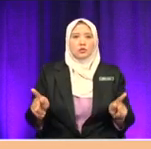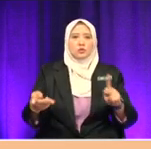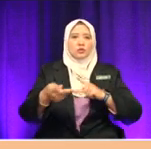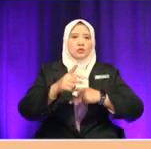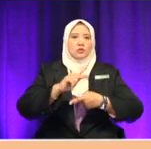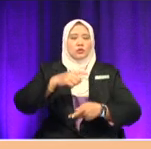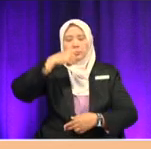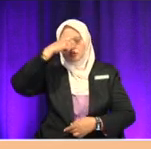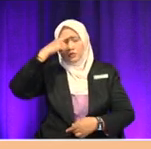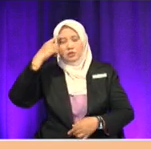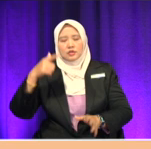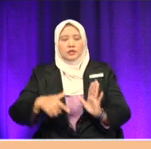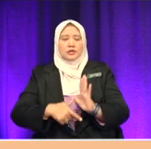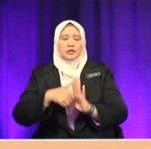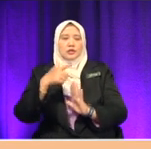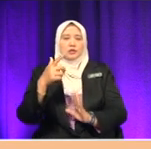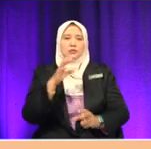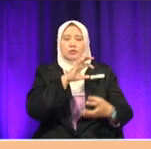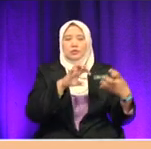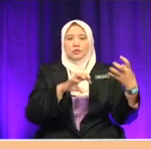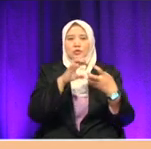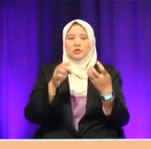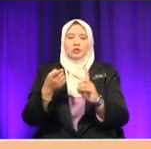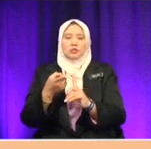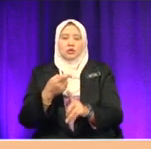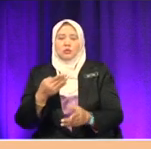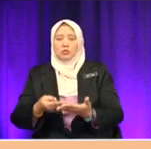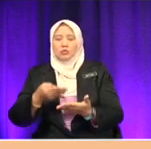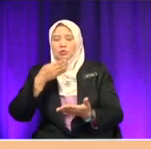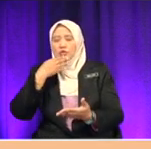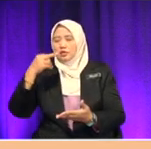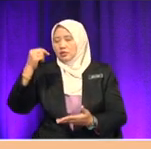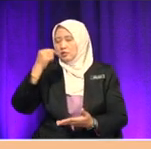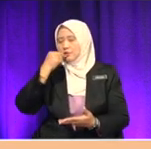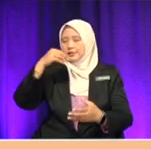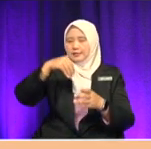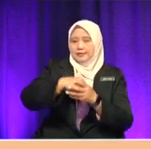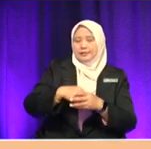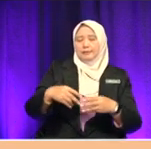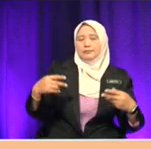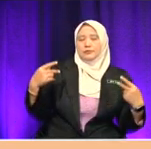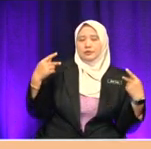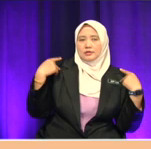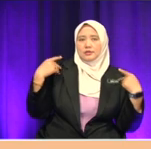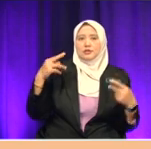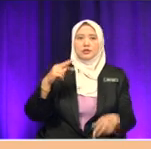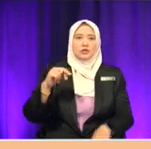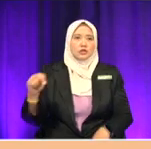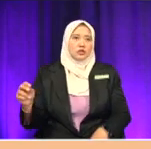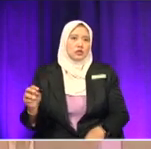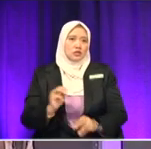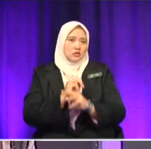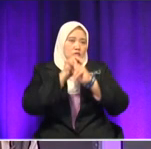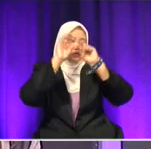lebih keruh daripada bubur nutrien yang dibiarkan dalam keadaan cerah. Hal ini kenapa? Kerana mikroorganisma